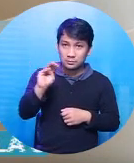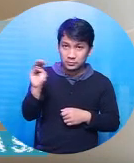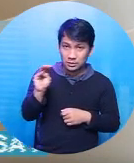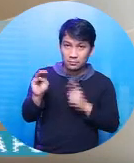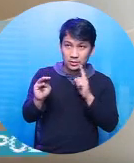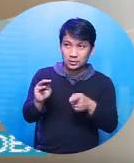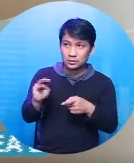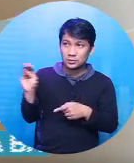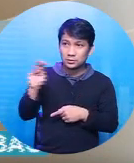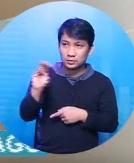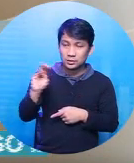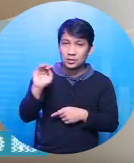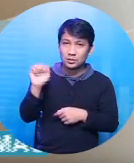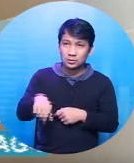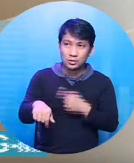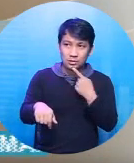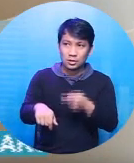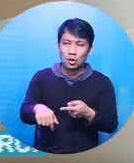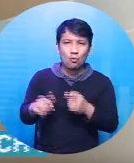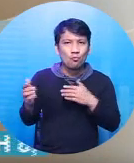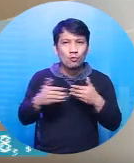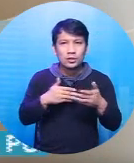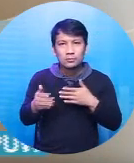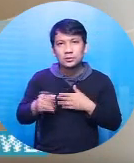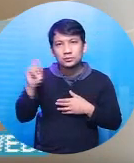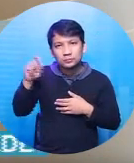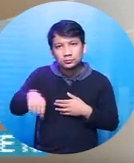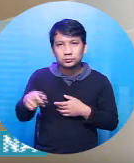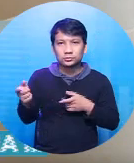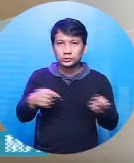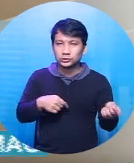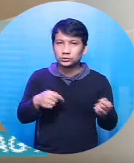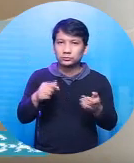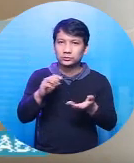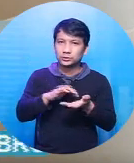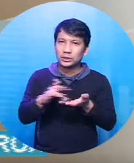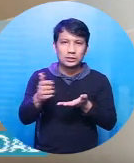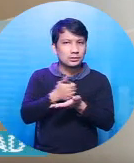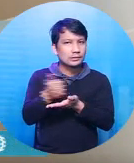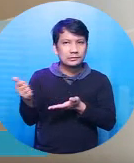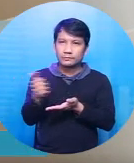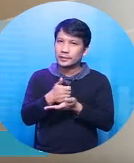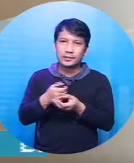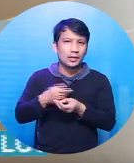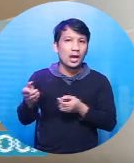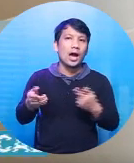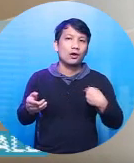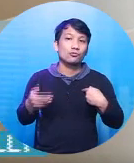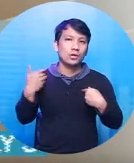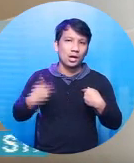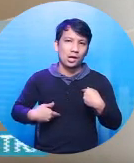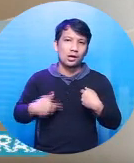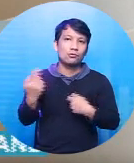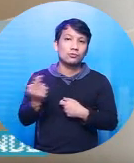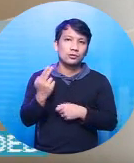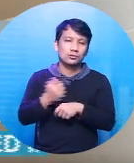ma'am. Sasama namin kay Don at kung ano po yung mga kailangan, gastusin, lahat-lahat po, ma'am. Ako nang bahala, okay?